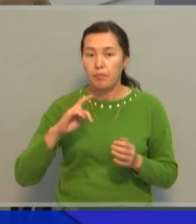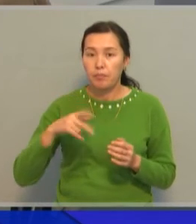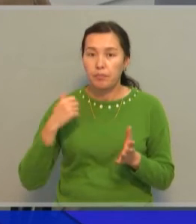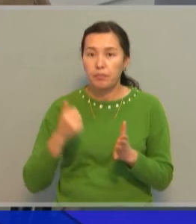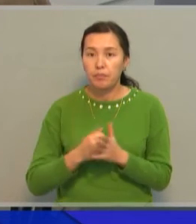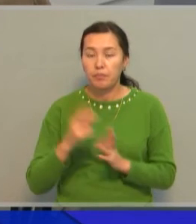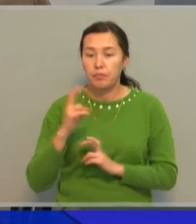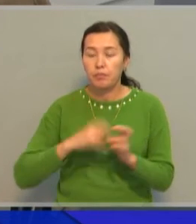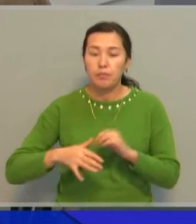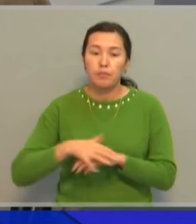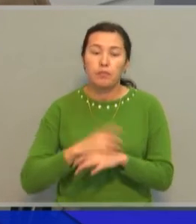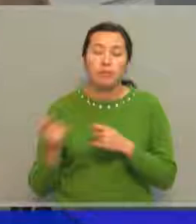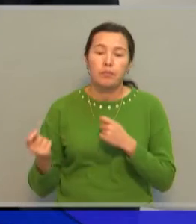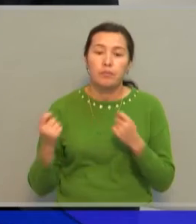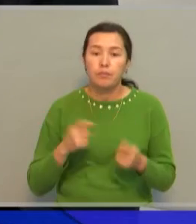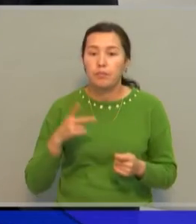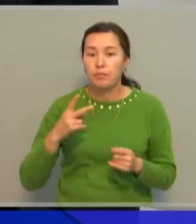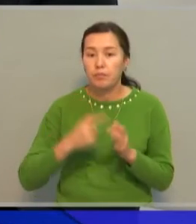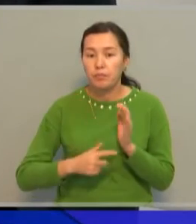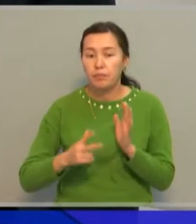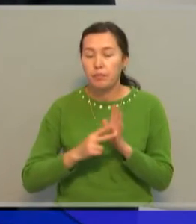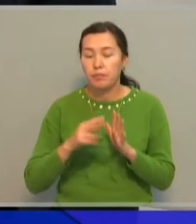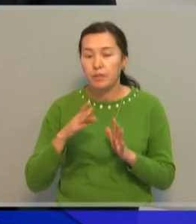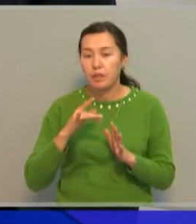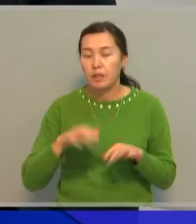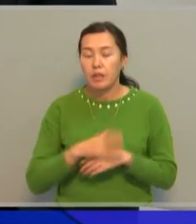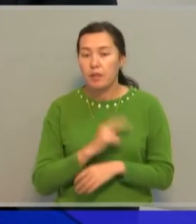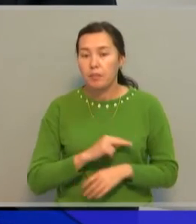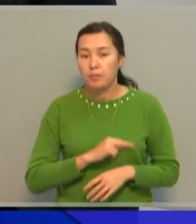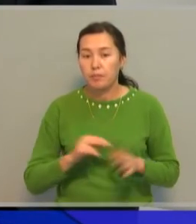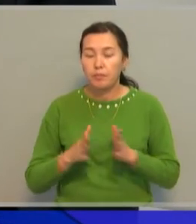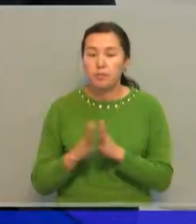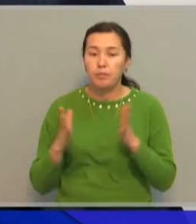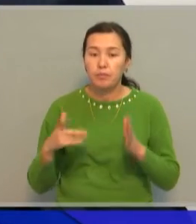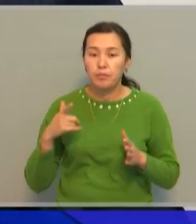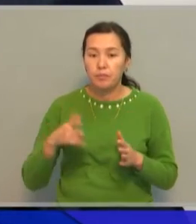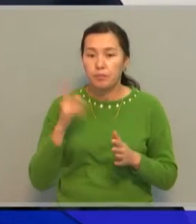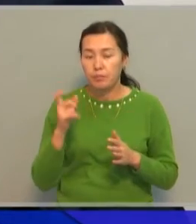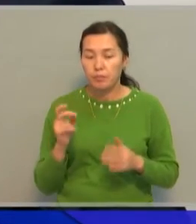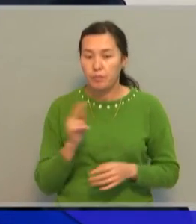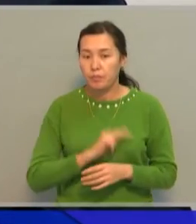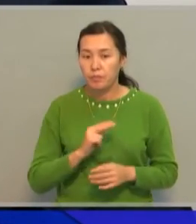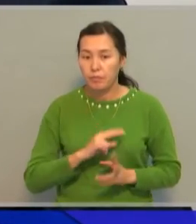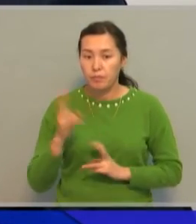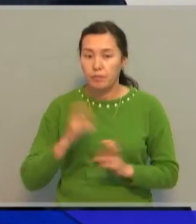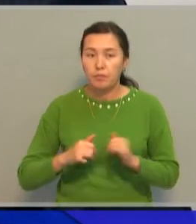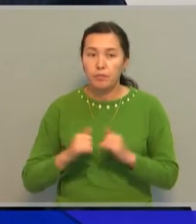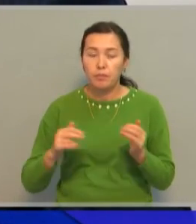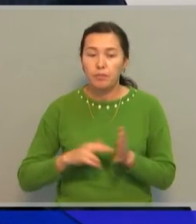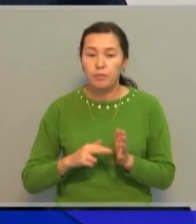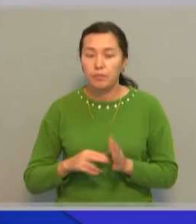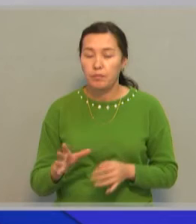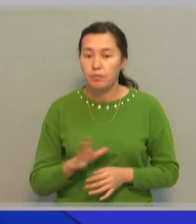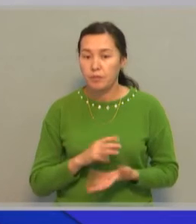теңгеге инвестиция тартуға, 2,8 мың жаңа жұмыс орнын құруға, мыңнан астам жаңа кәсіпорындарды ашуға жоспар